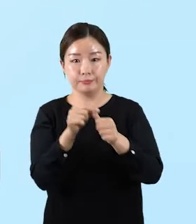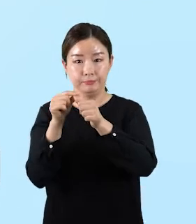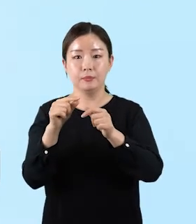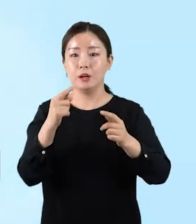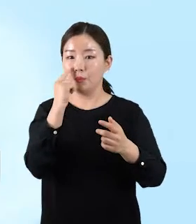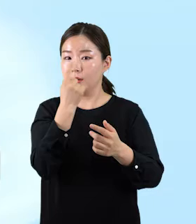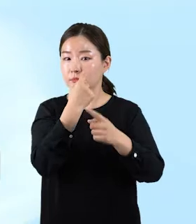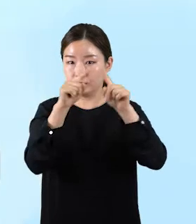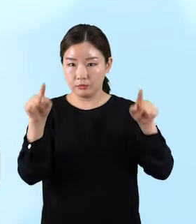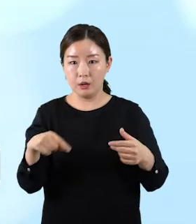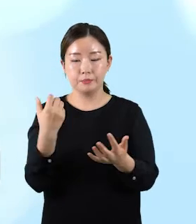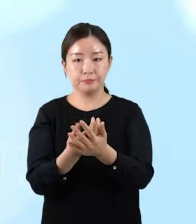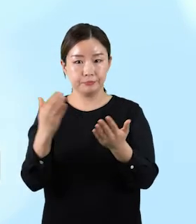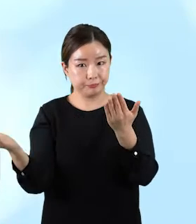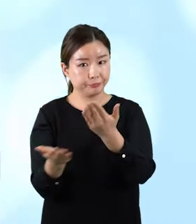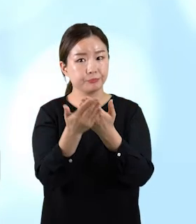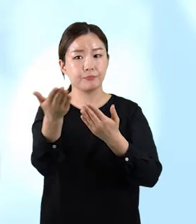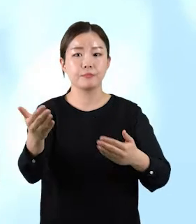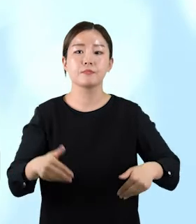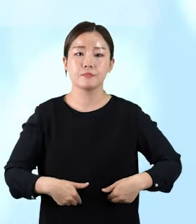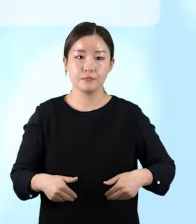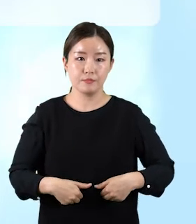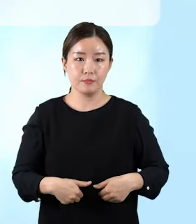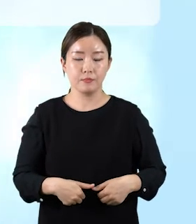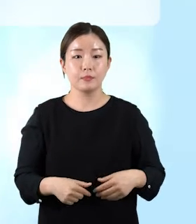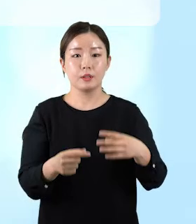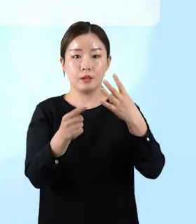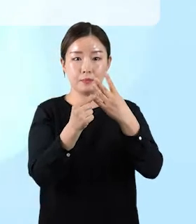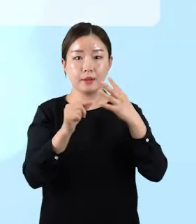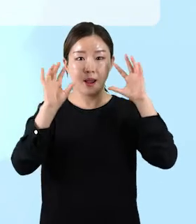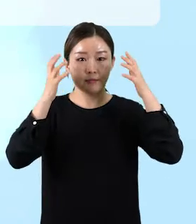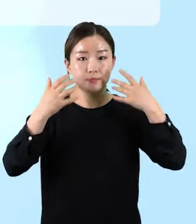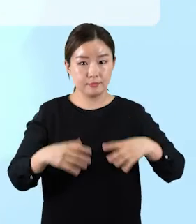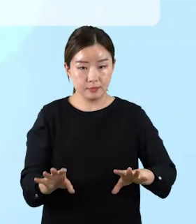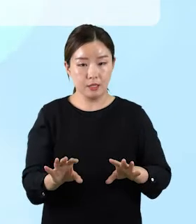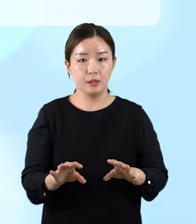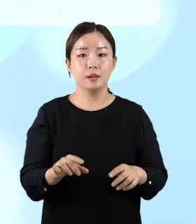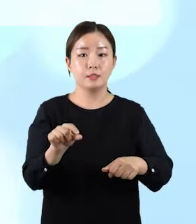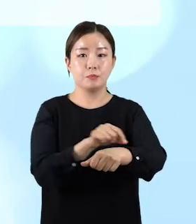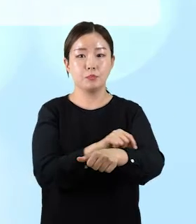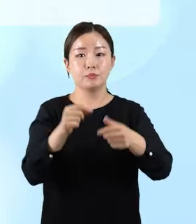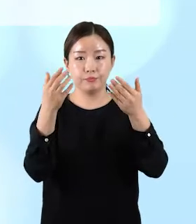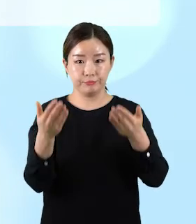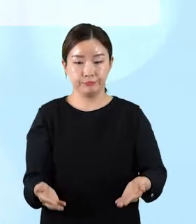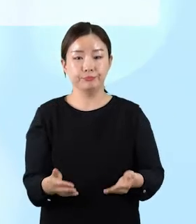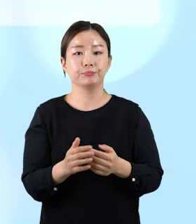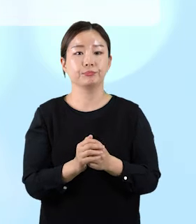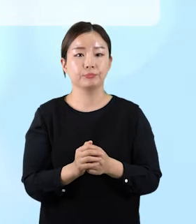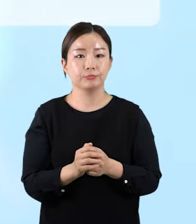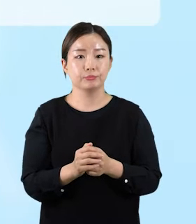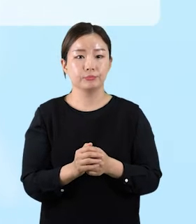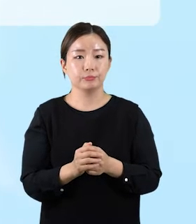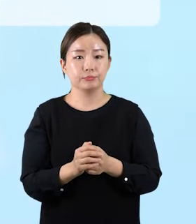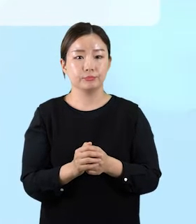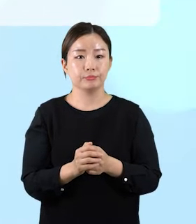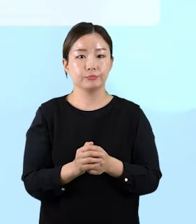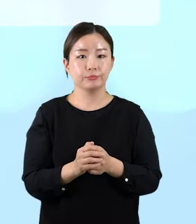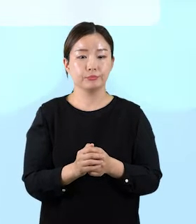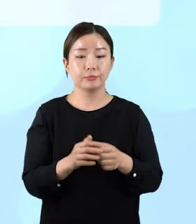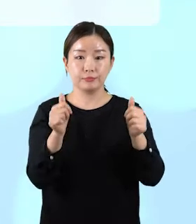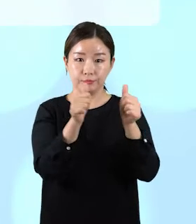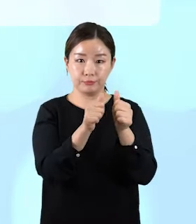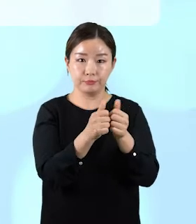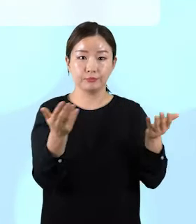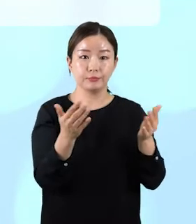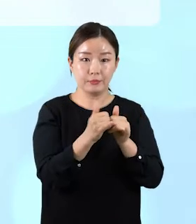직장에는 입양 확인서를 내야 합니다. 네 번째, 출산과 관련한 특별휴가도 있습니다.